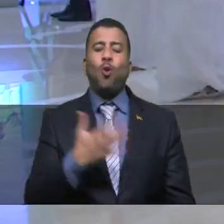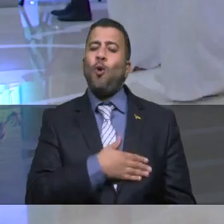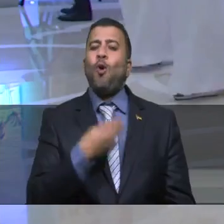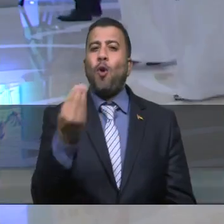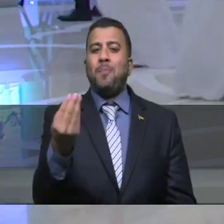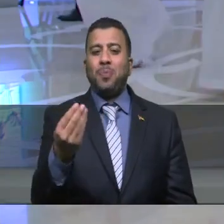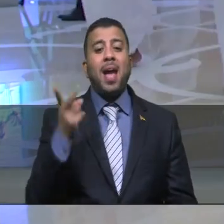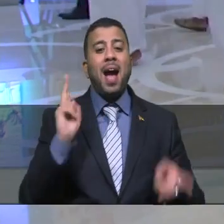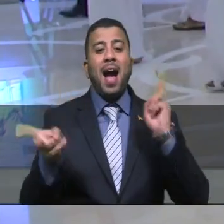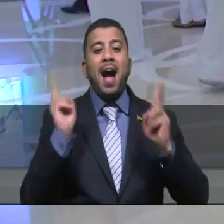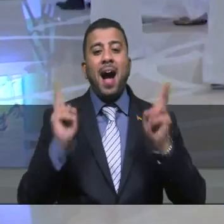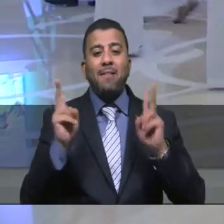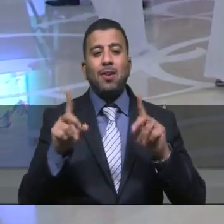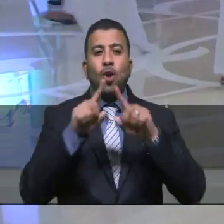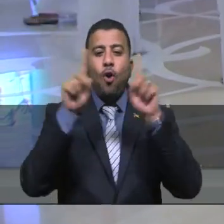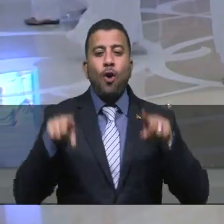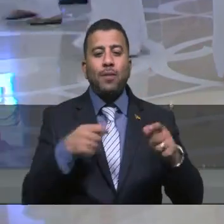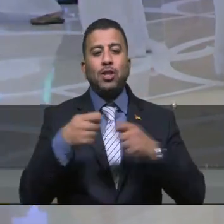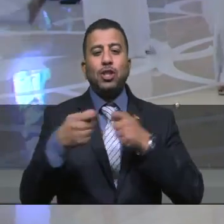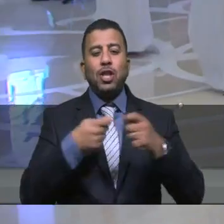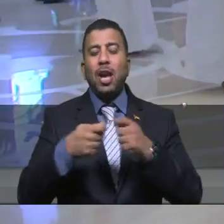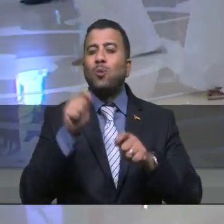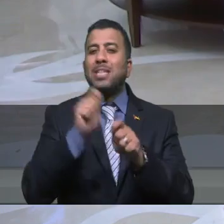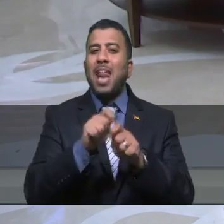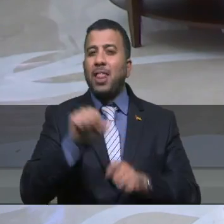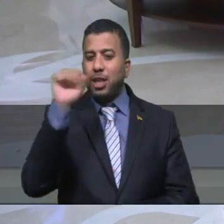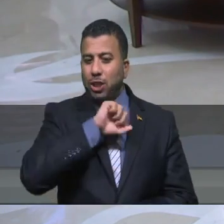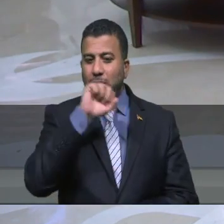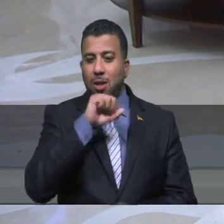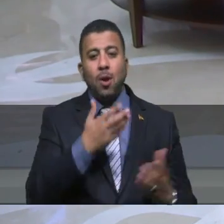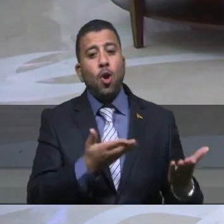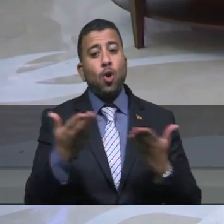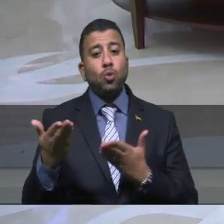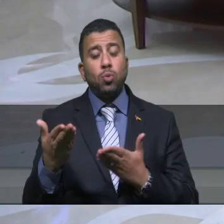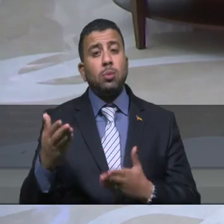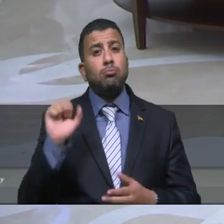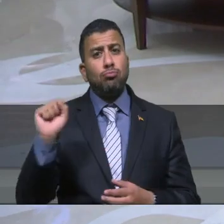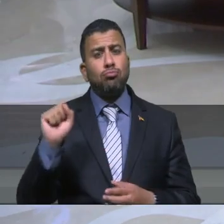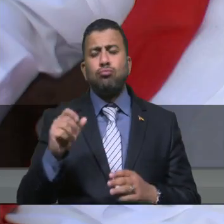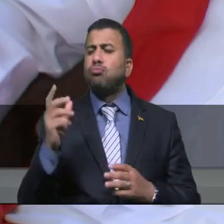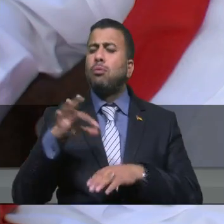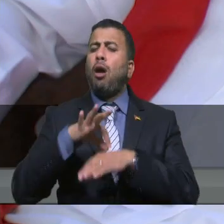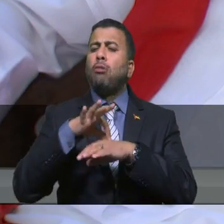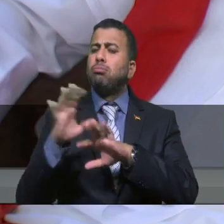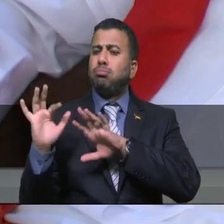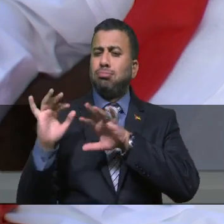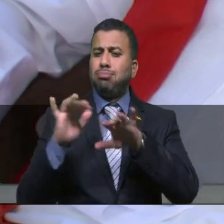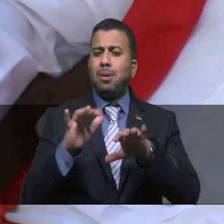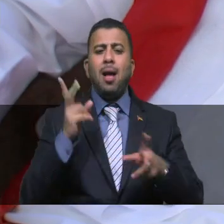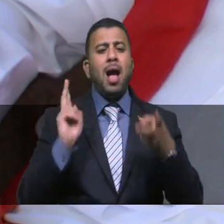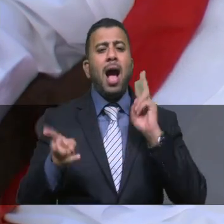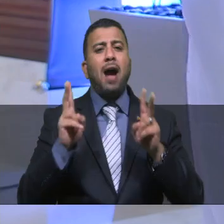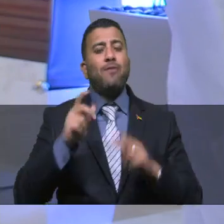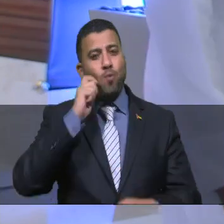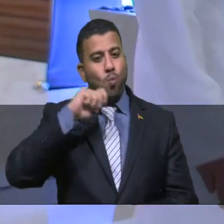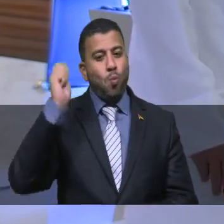حفل بهيج أقامته غرفة تجارة وصناعة الشارقة بحضور شتى أطياف المجتمع، كان الاحتفال